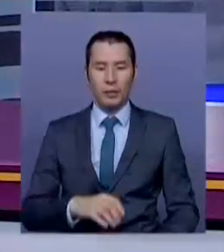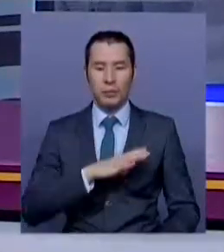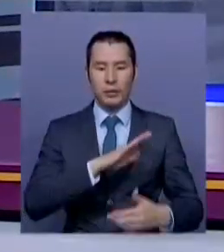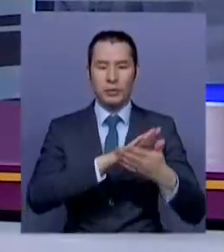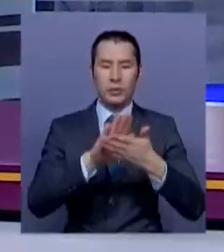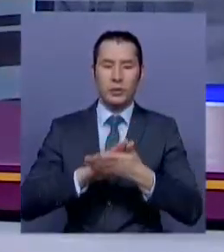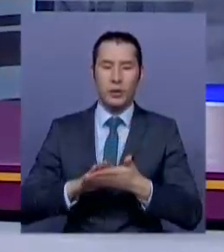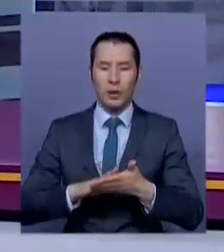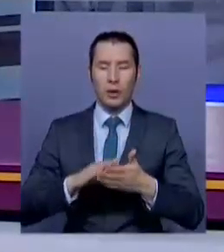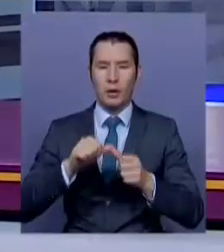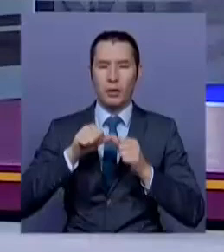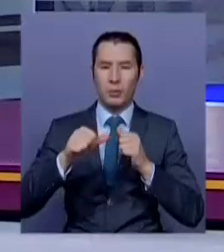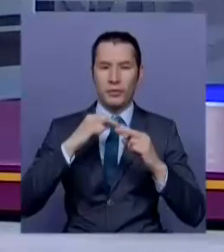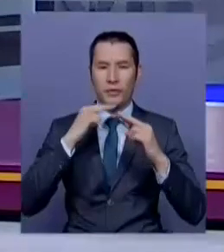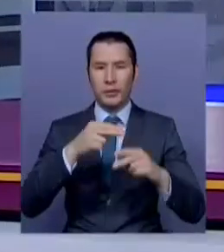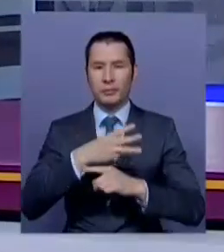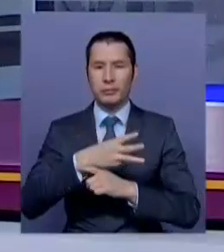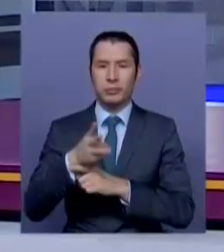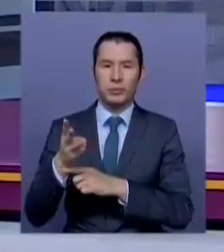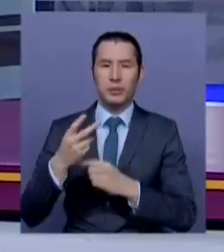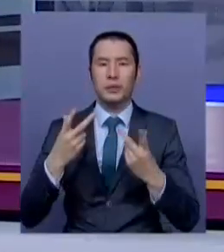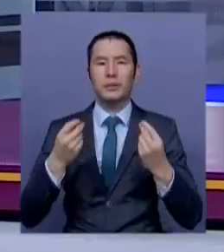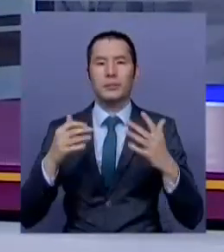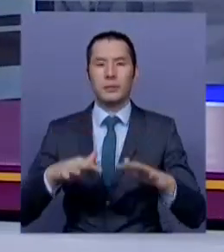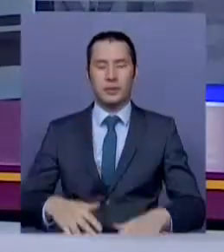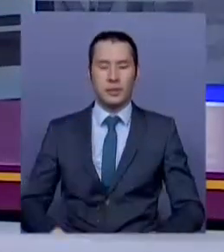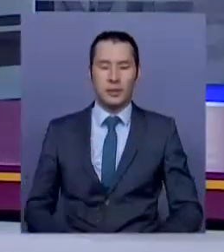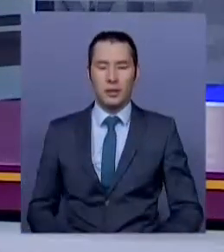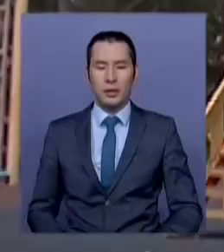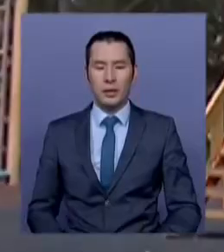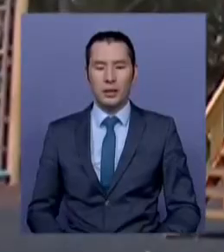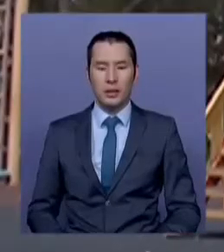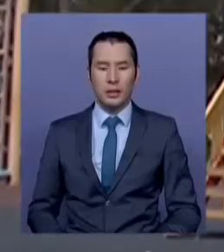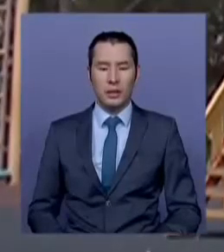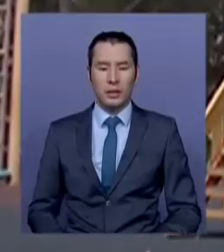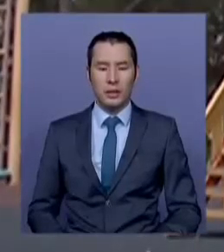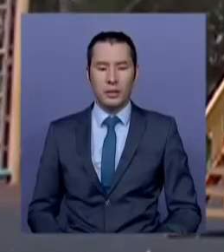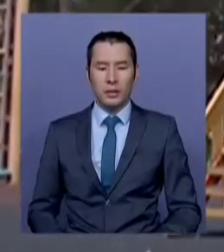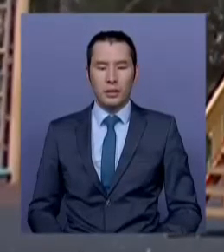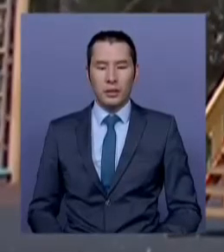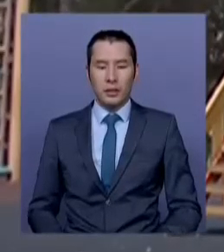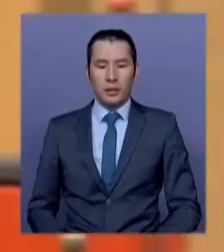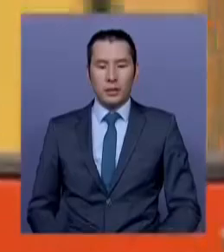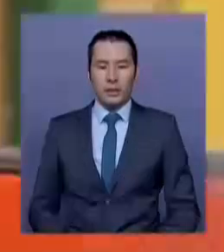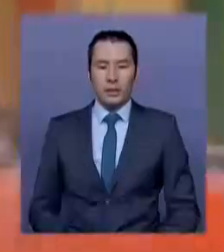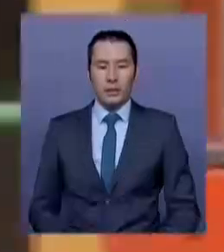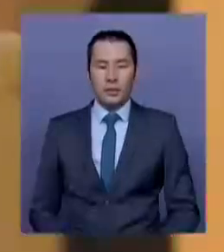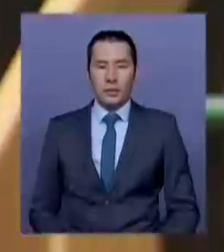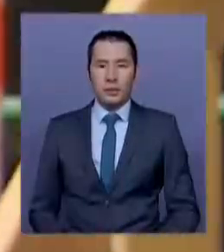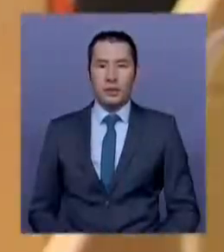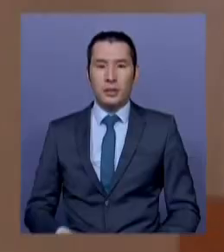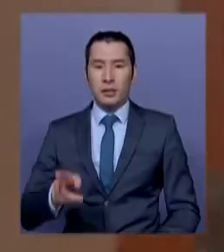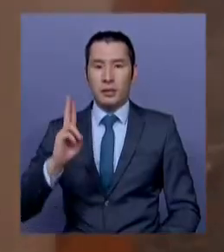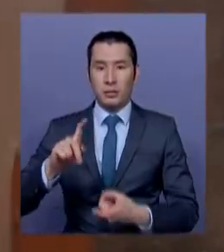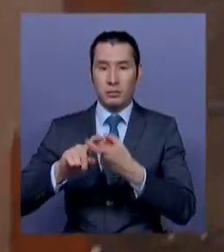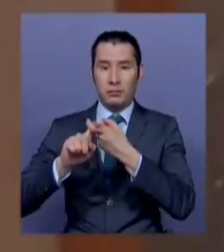қандай аймақтарға ерекше көңіл бөлінеді? Толығырақ аяулым Көлжігіт тарқатсын. Қауіптін детке жол жоқ. Осылай орындатқан